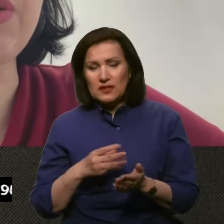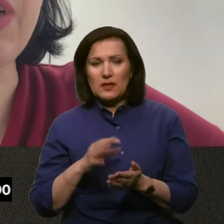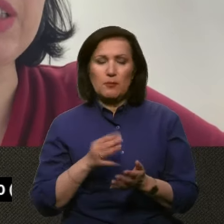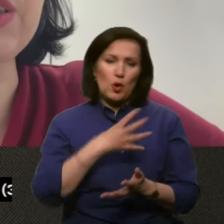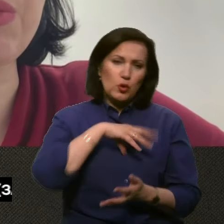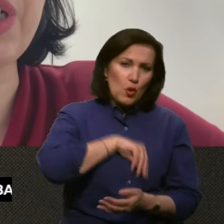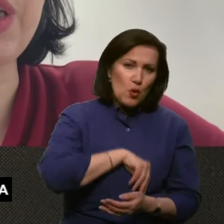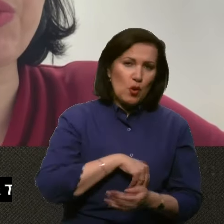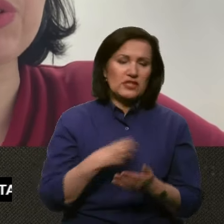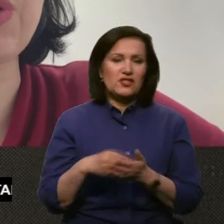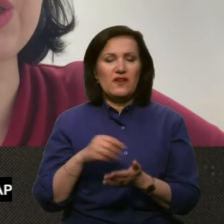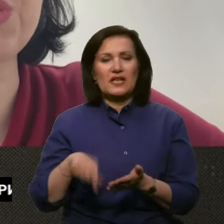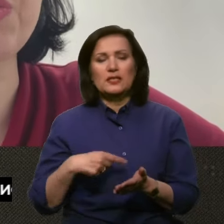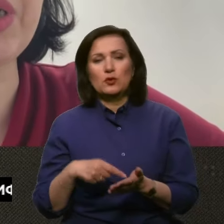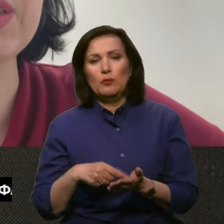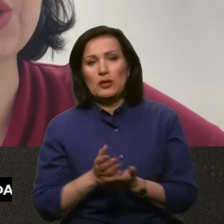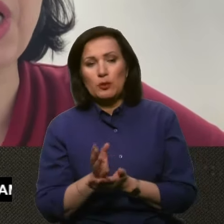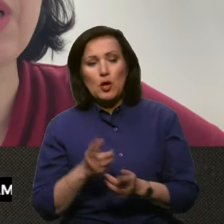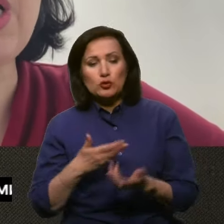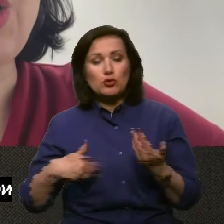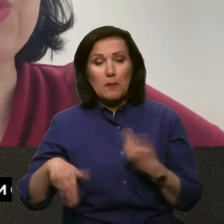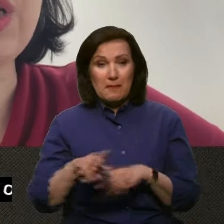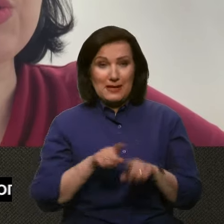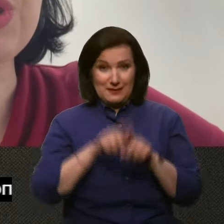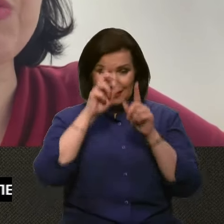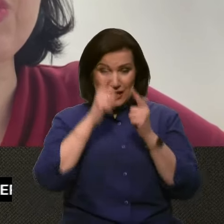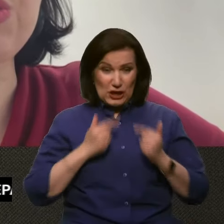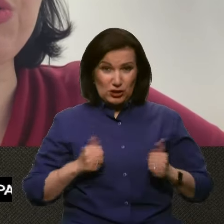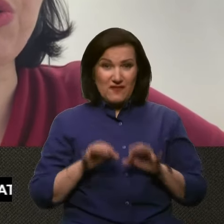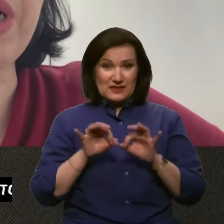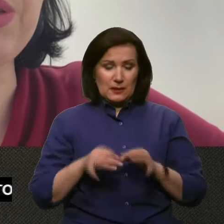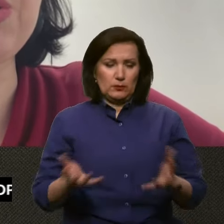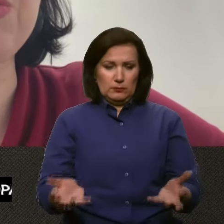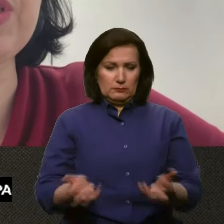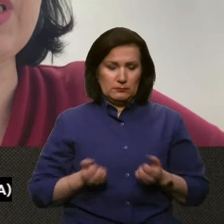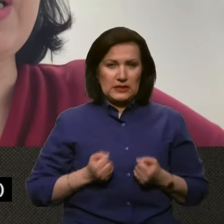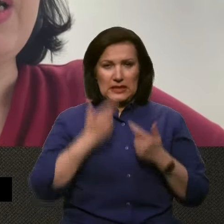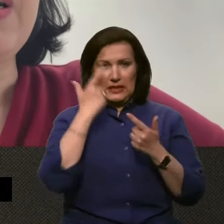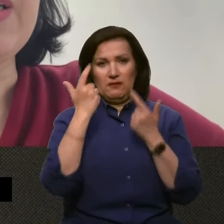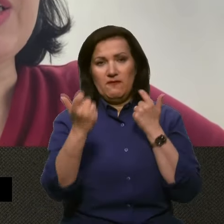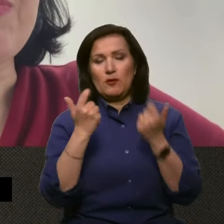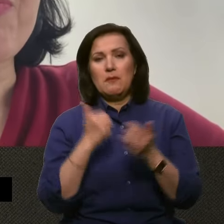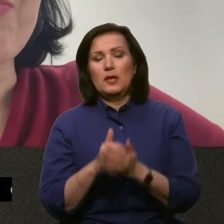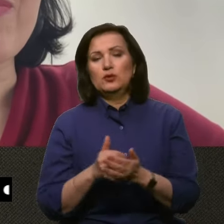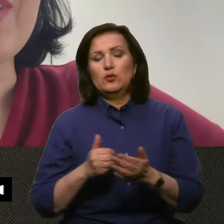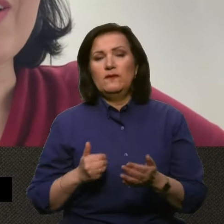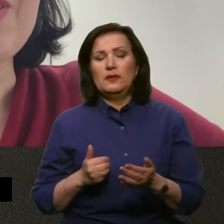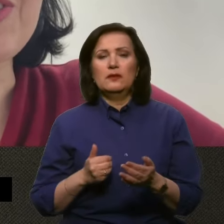комунальних, вартість комунальних послуг, а щоб ми, як держава, одразу отримували цю інформацію від